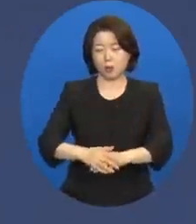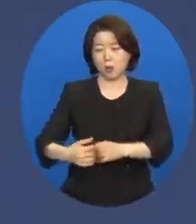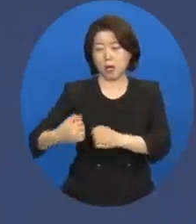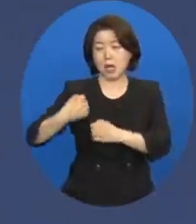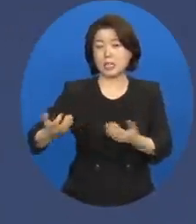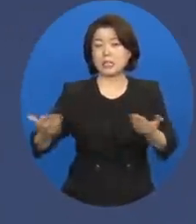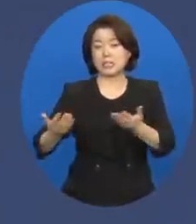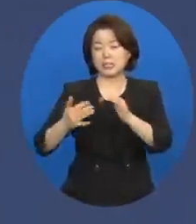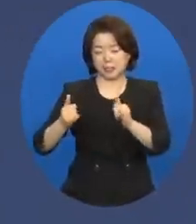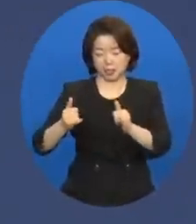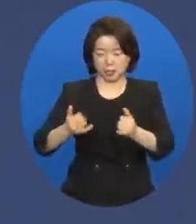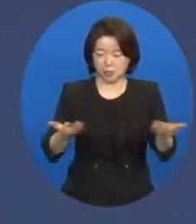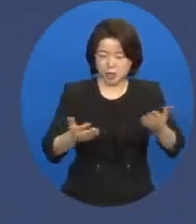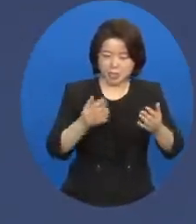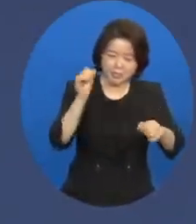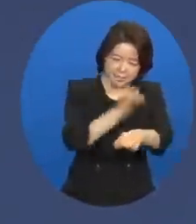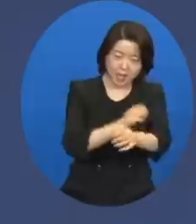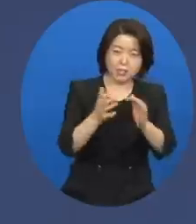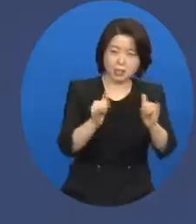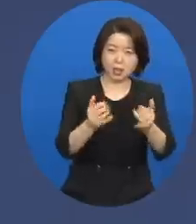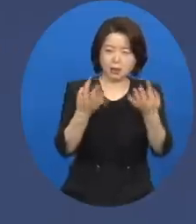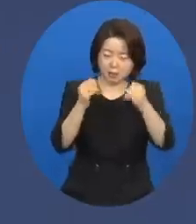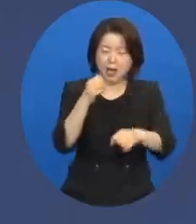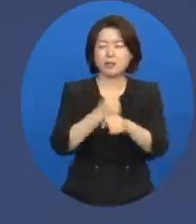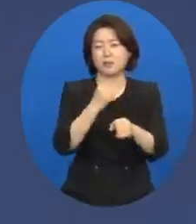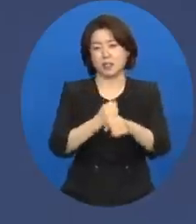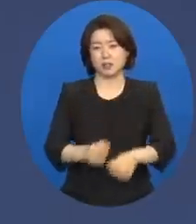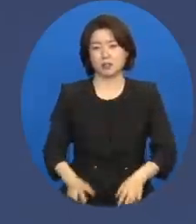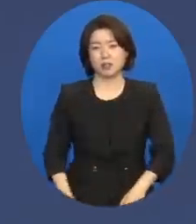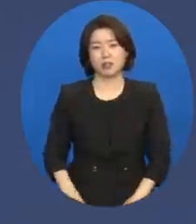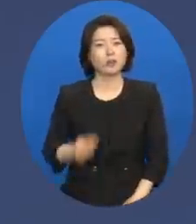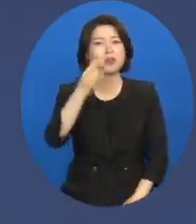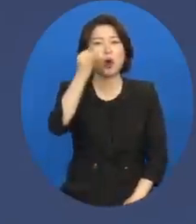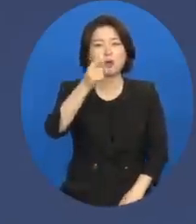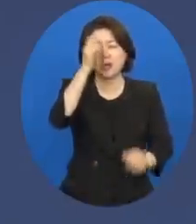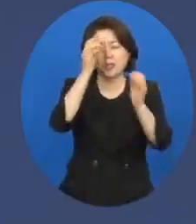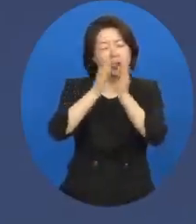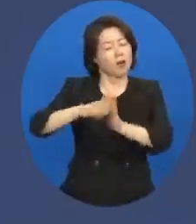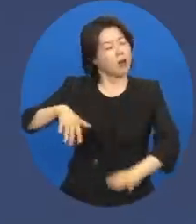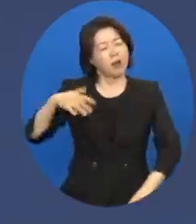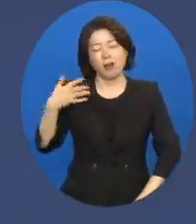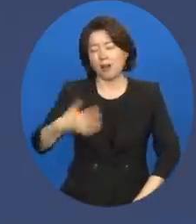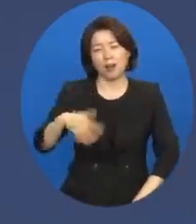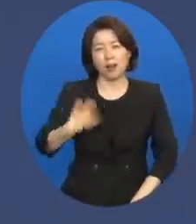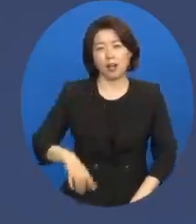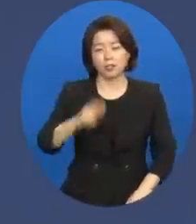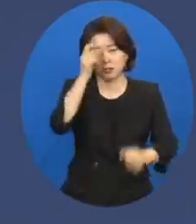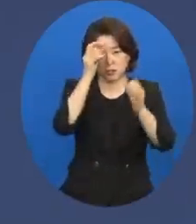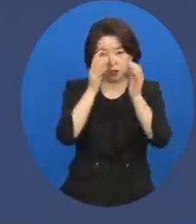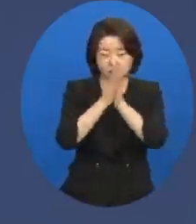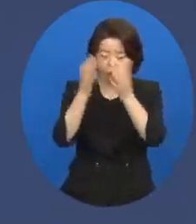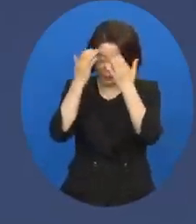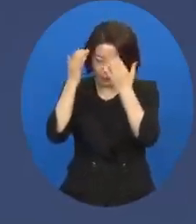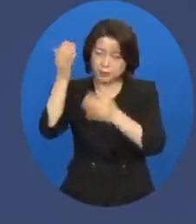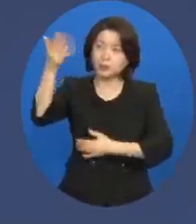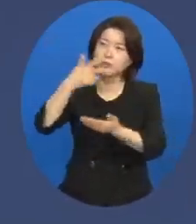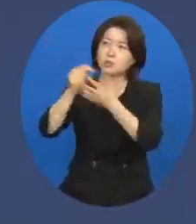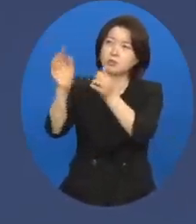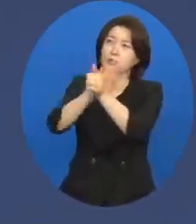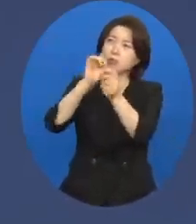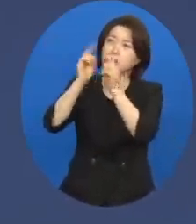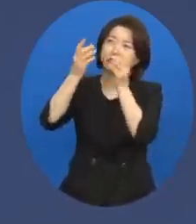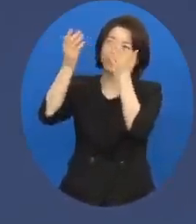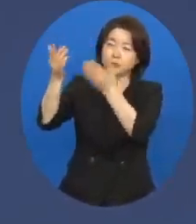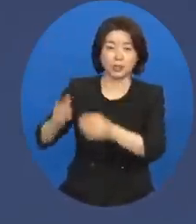많이 만들고 진짜 우리 어머니들 기도 진짜 대단했어요. 아! 그런 기도에 시달리신 우리 주님에게 위로의 말씀을